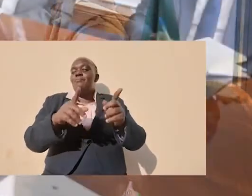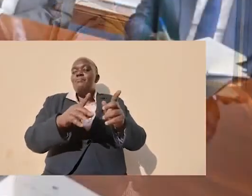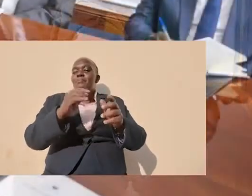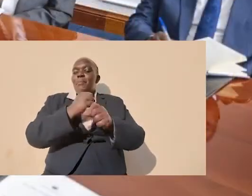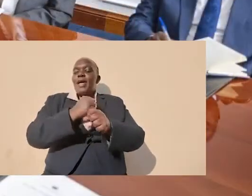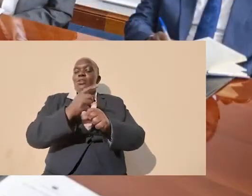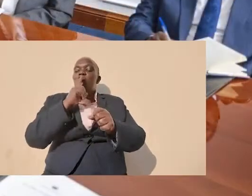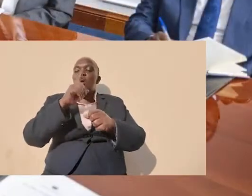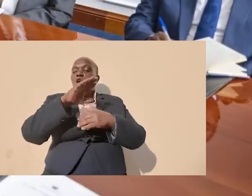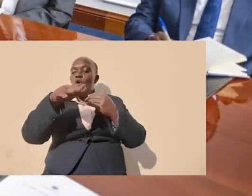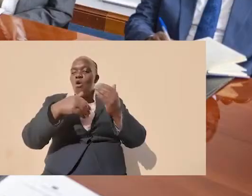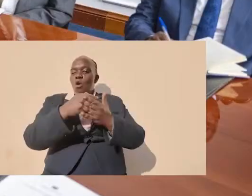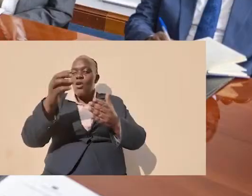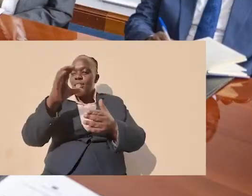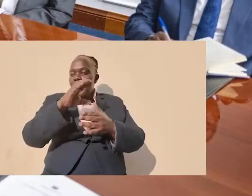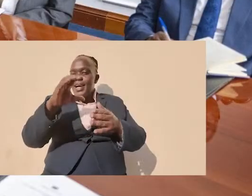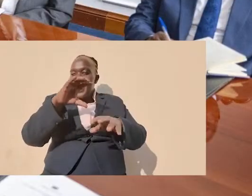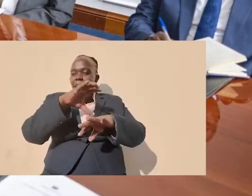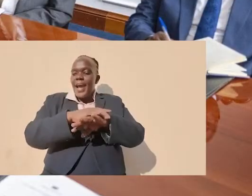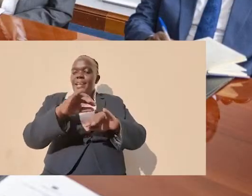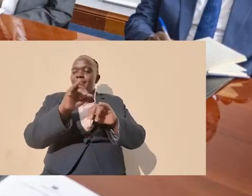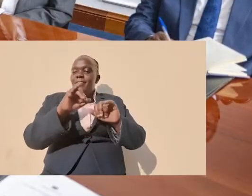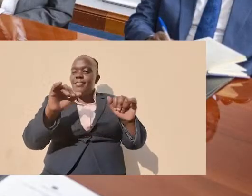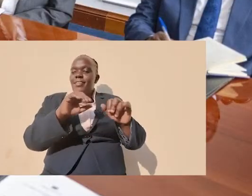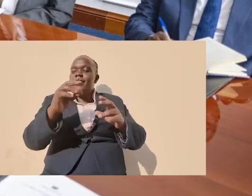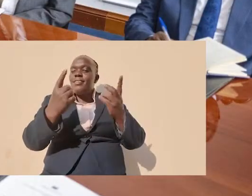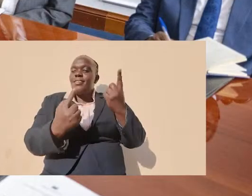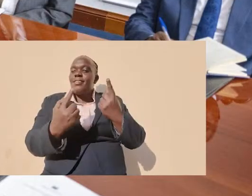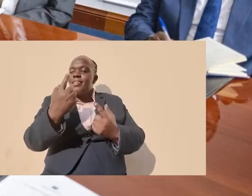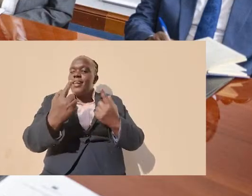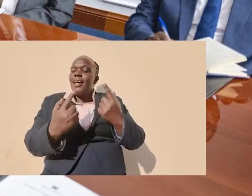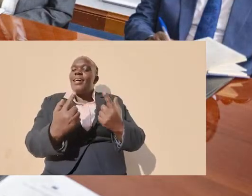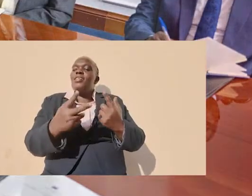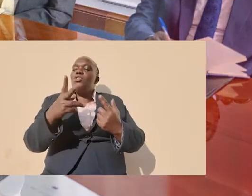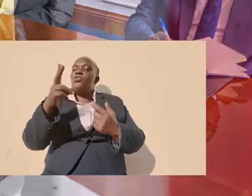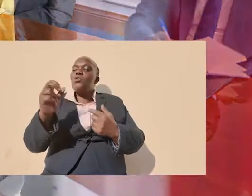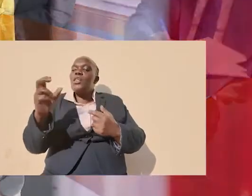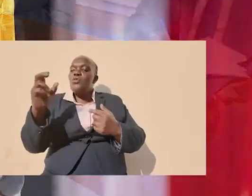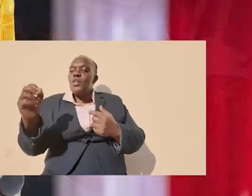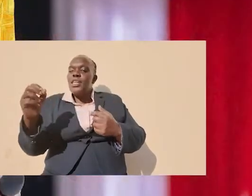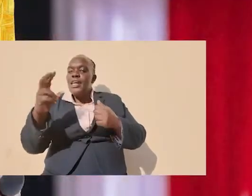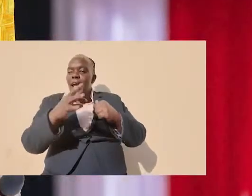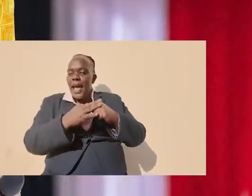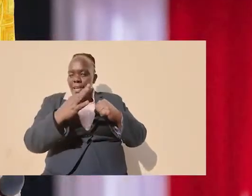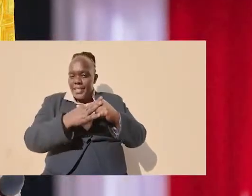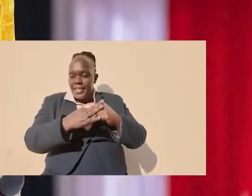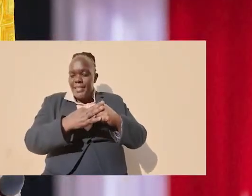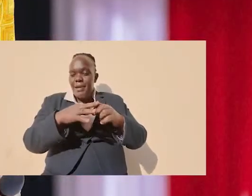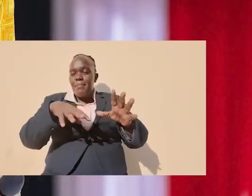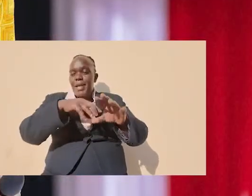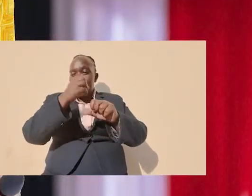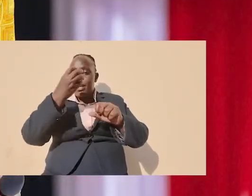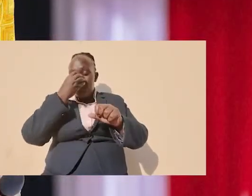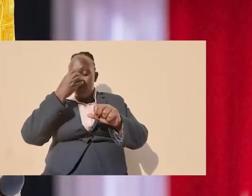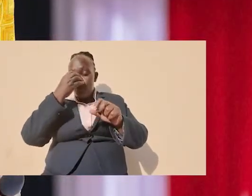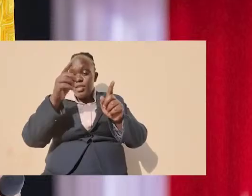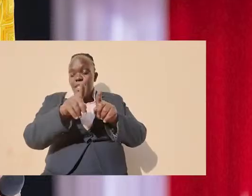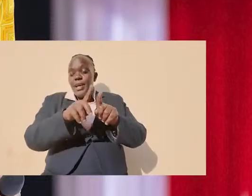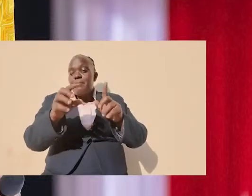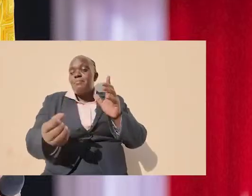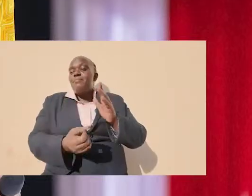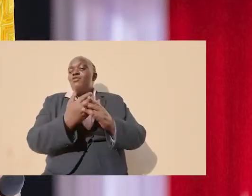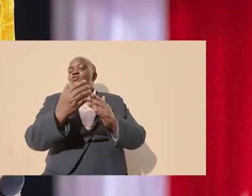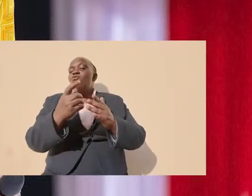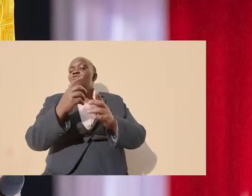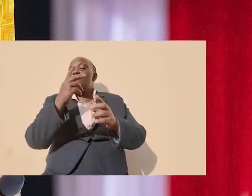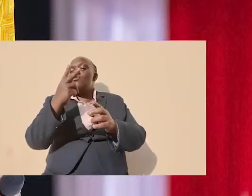anapata nishati safi ya kupikia ifikapo mwaka 2028. Rais Ruto amezindua awamu ya pili ya mpango